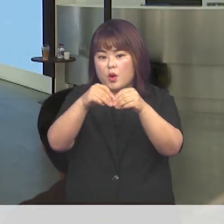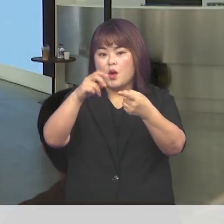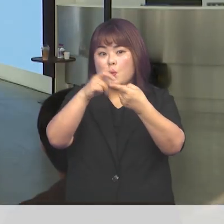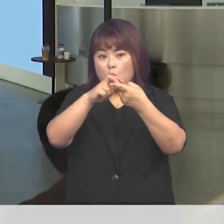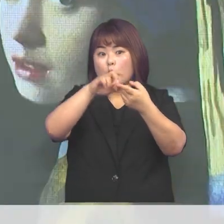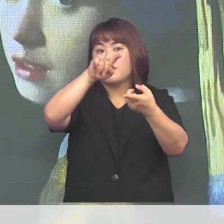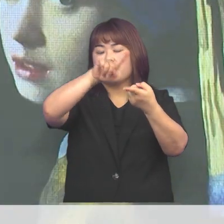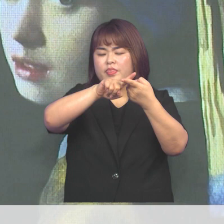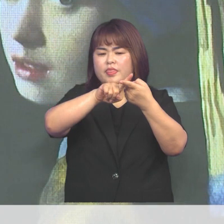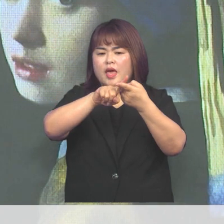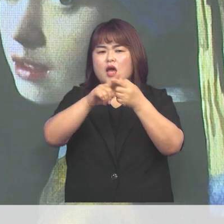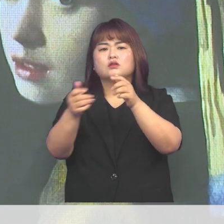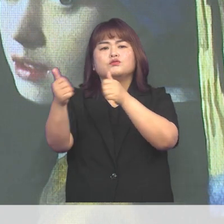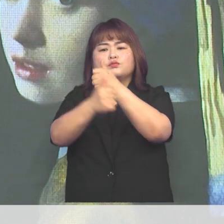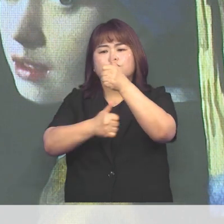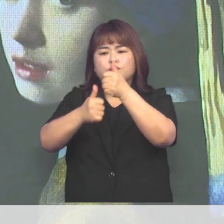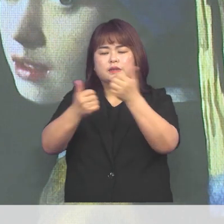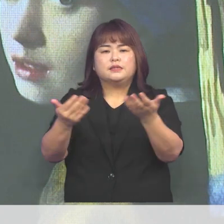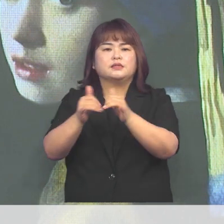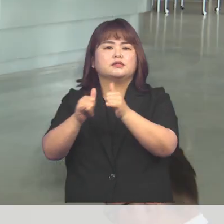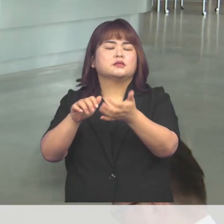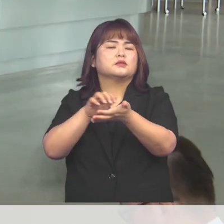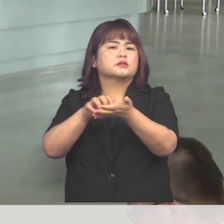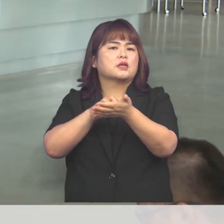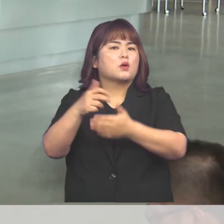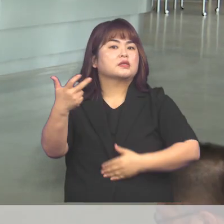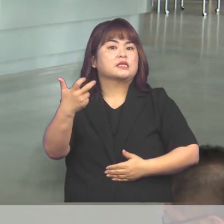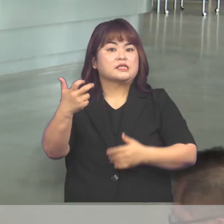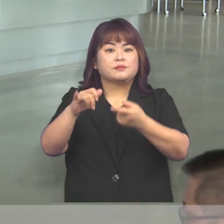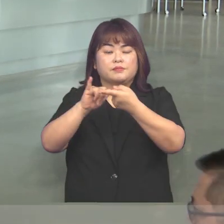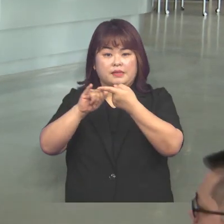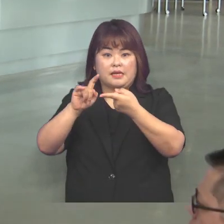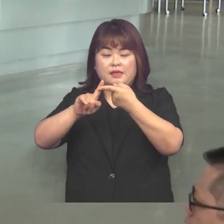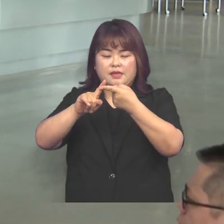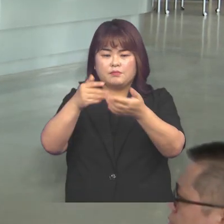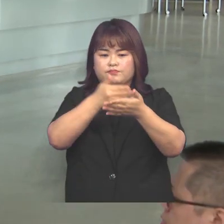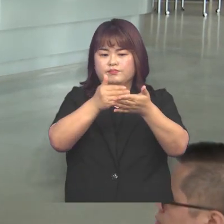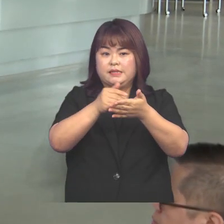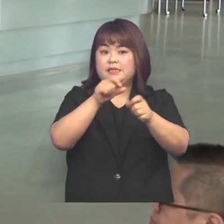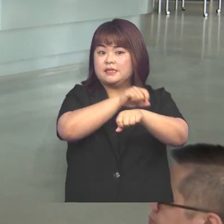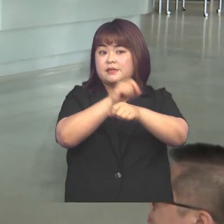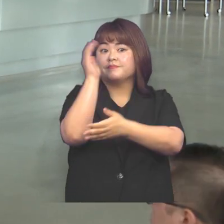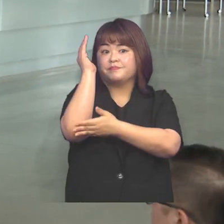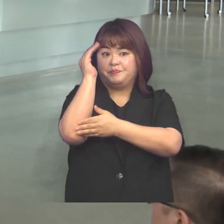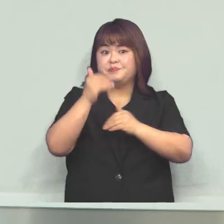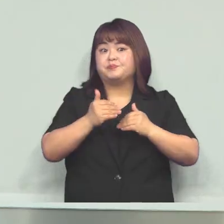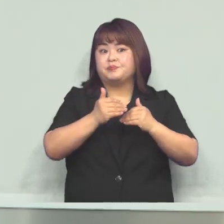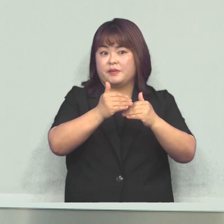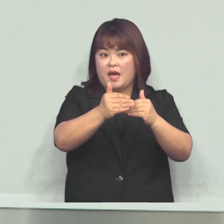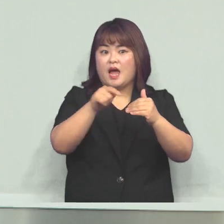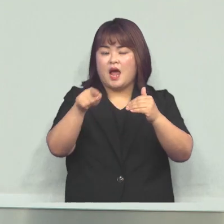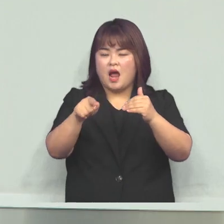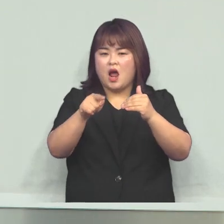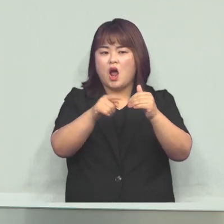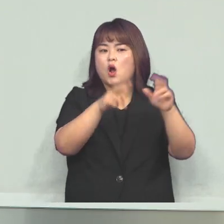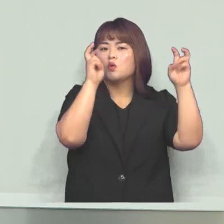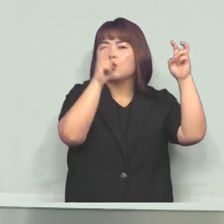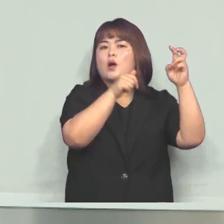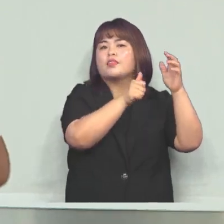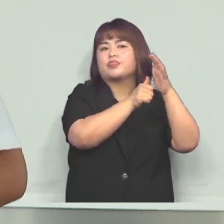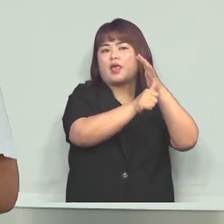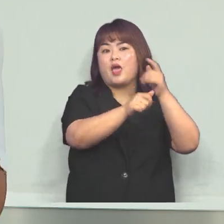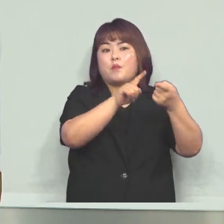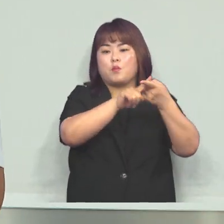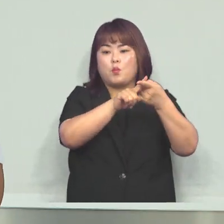임직원 70여 명을 대상으로 미술특강을 진행했습니다. 이번 특강은 김정웅 주식회사 서플러스 글로벌